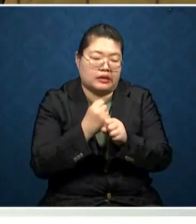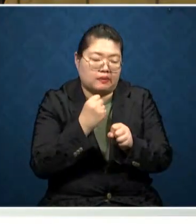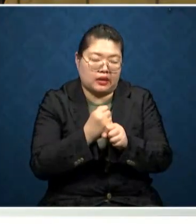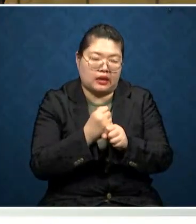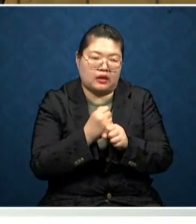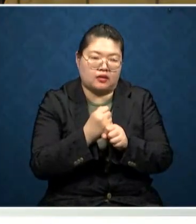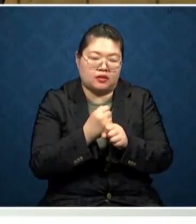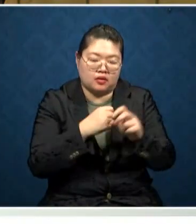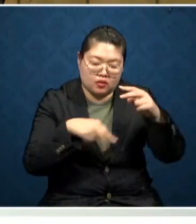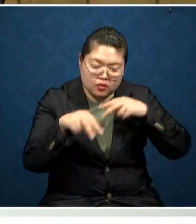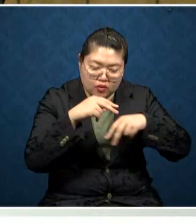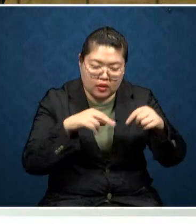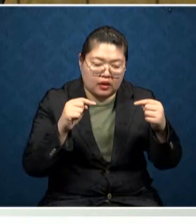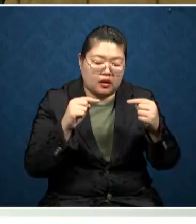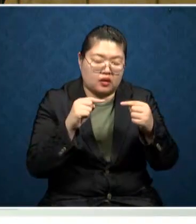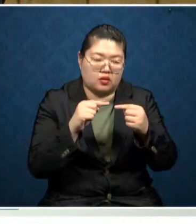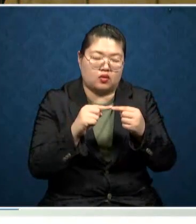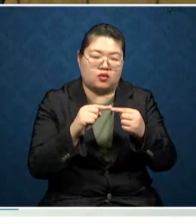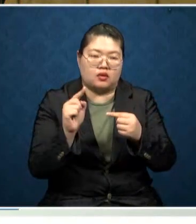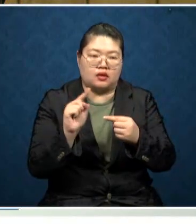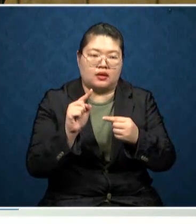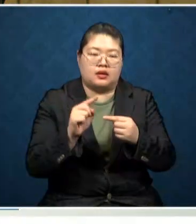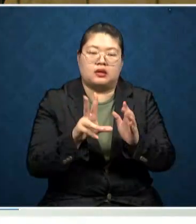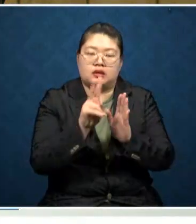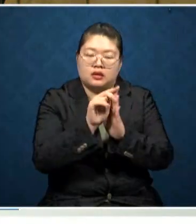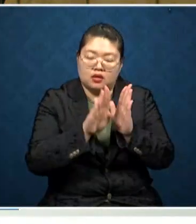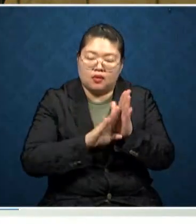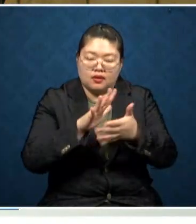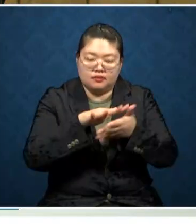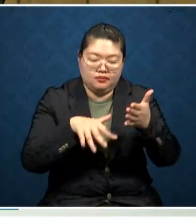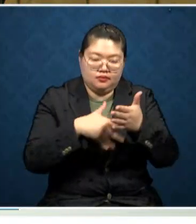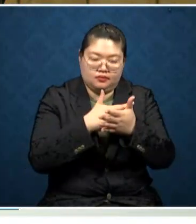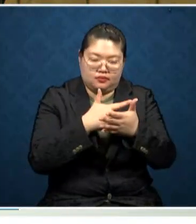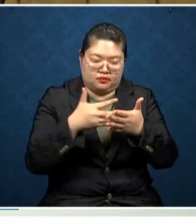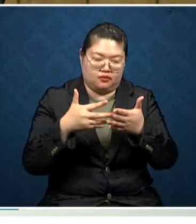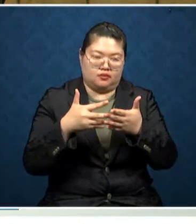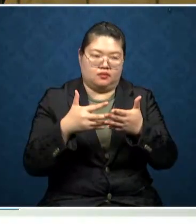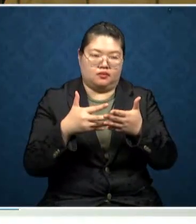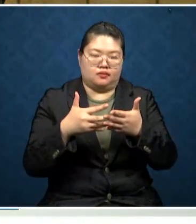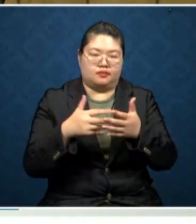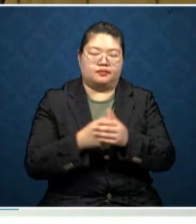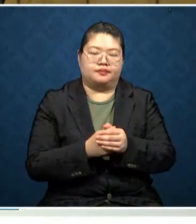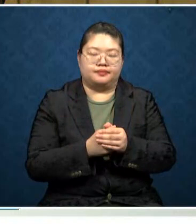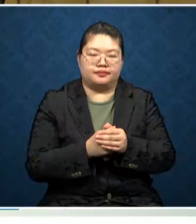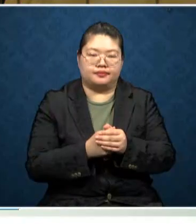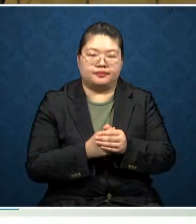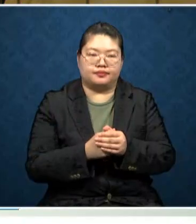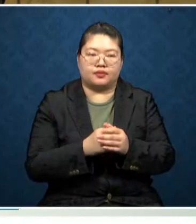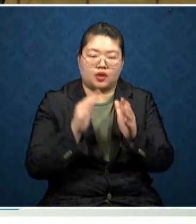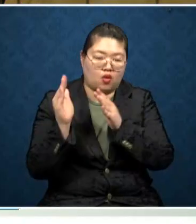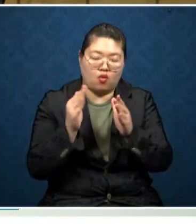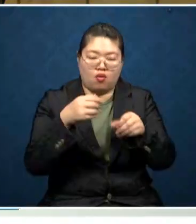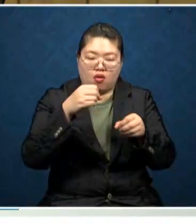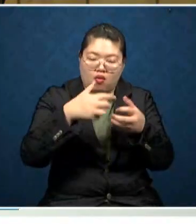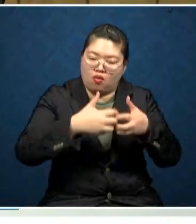รองรับผลกระทบจากนโยบายและมาตรการรดแก๊สเรือนกระจกภาคพลัง